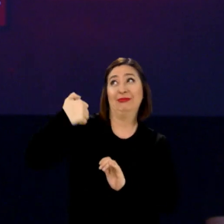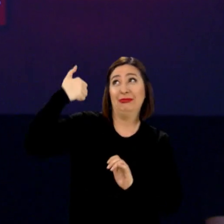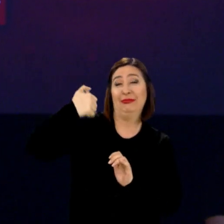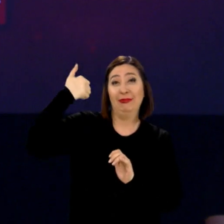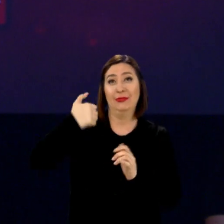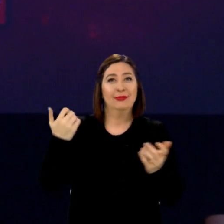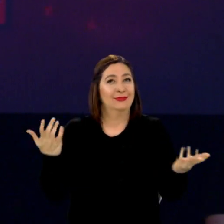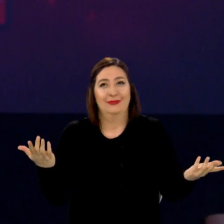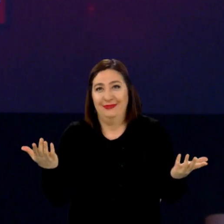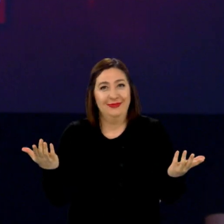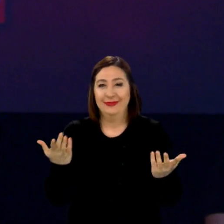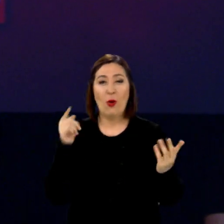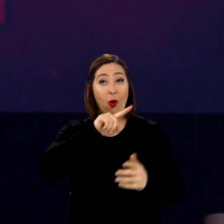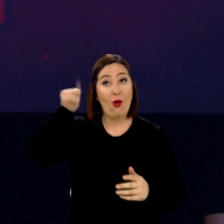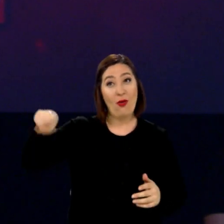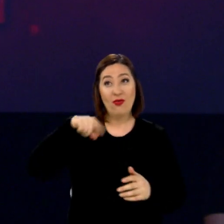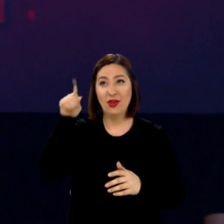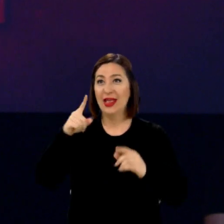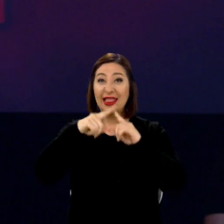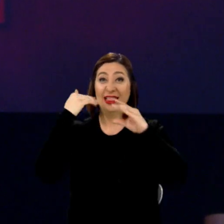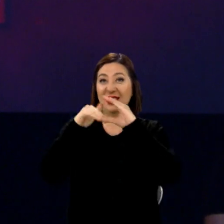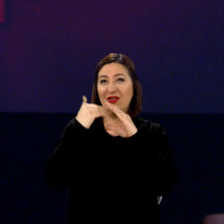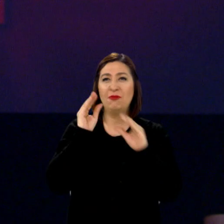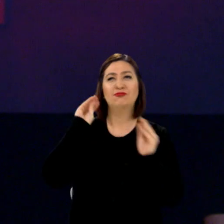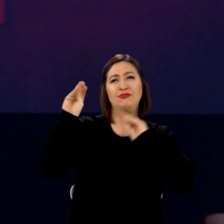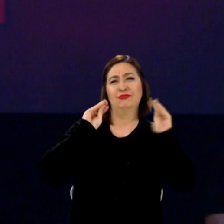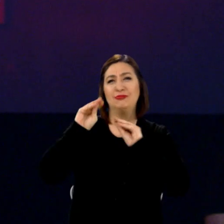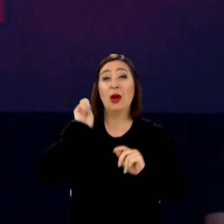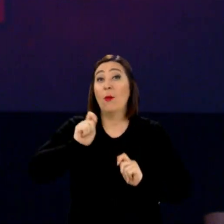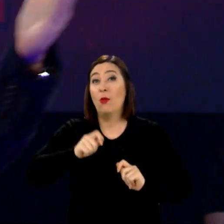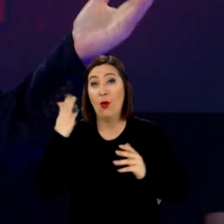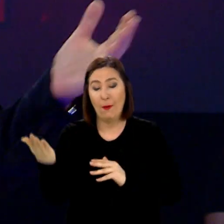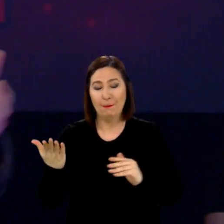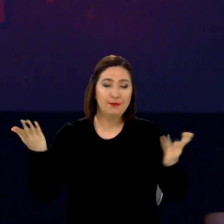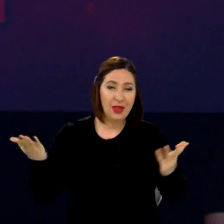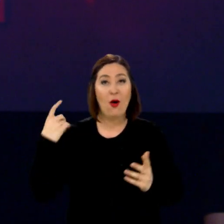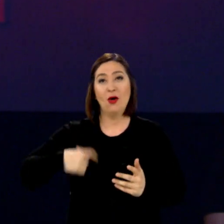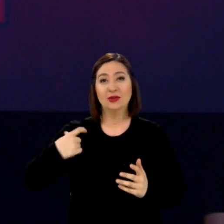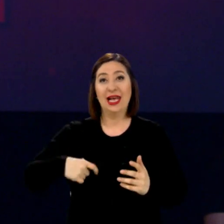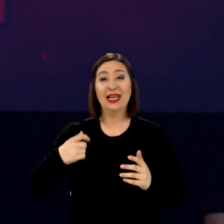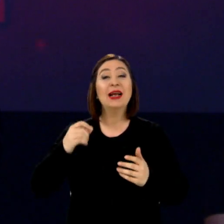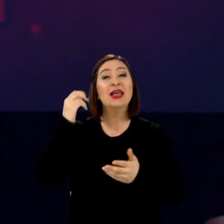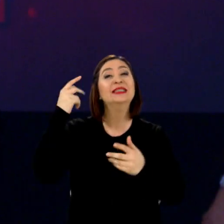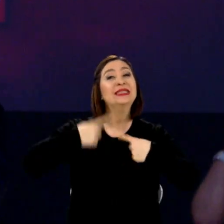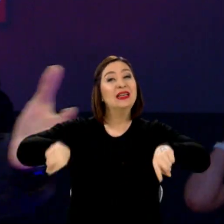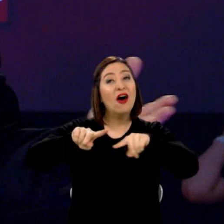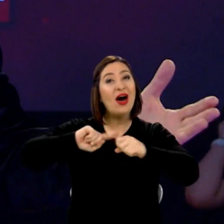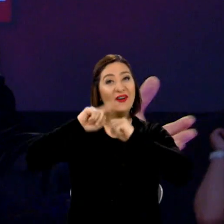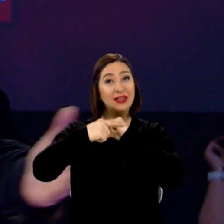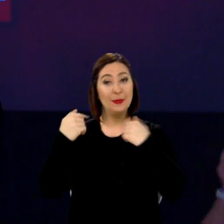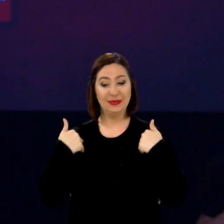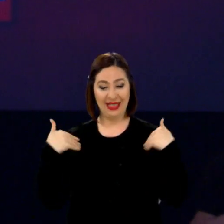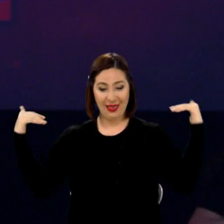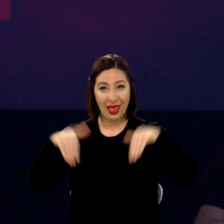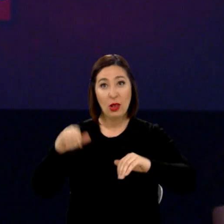çekinip duruyor, onları Twitter'a koyuyorlar. Özellikle vize haftasında bize